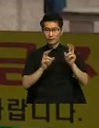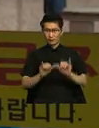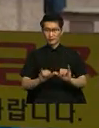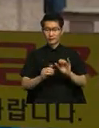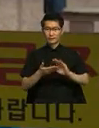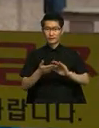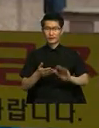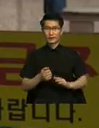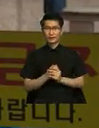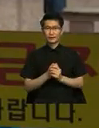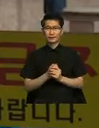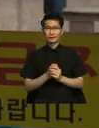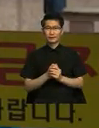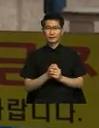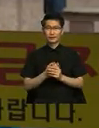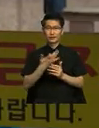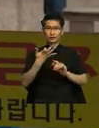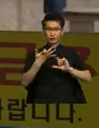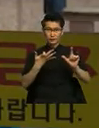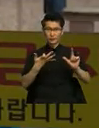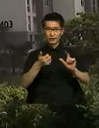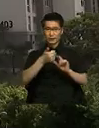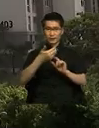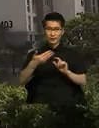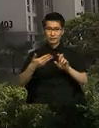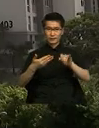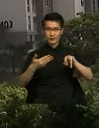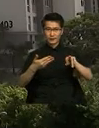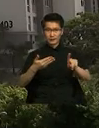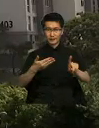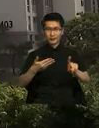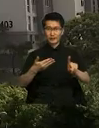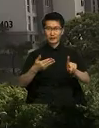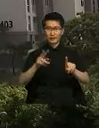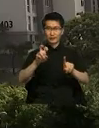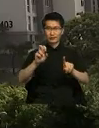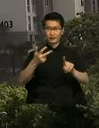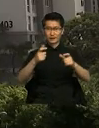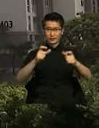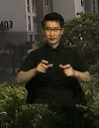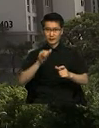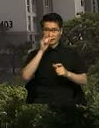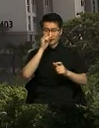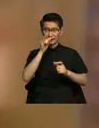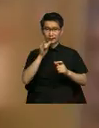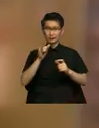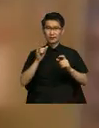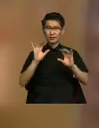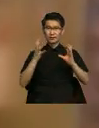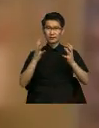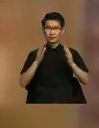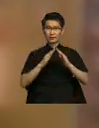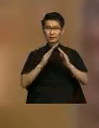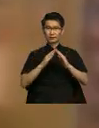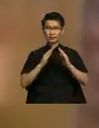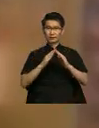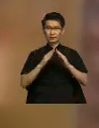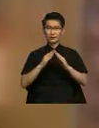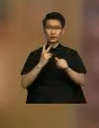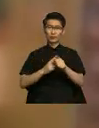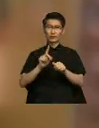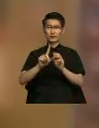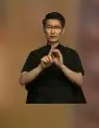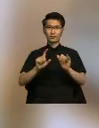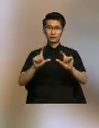때문입니다 지난 19일에는 하남 미사강변도시 27 단죄의 있는 시립 어린이집 에서 보육교사